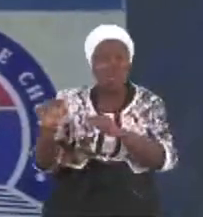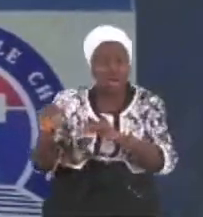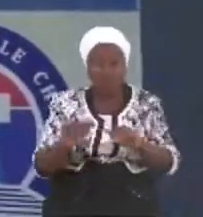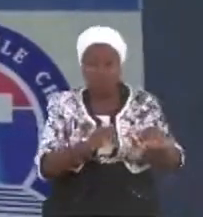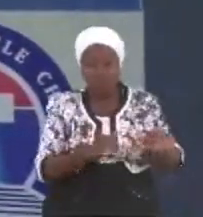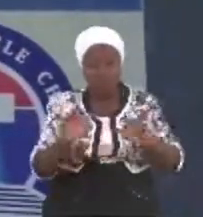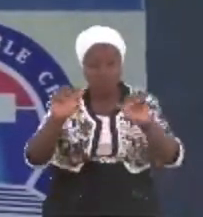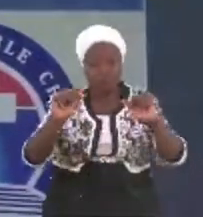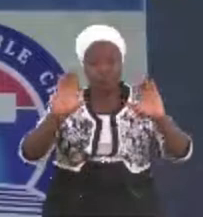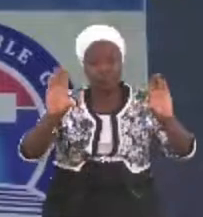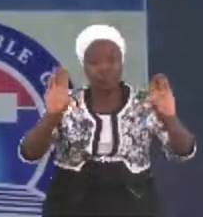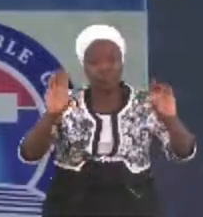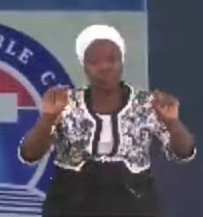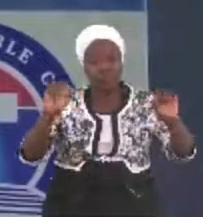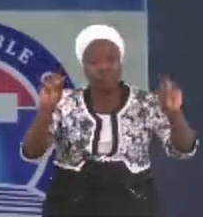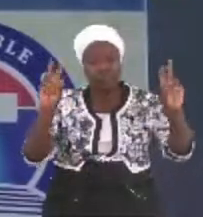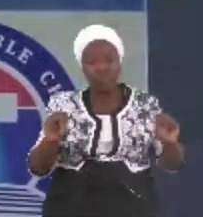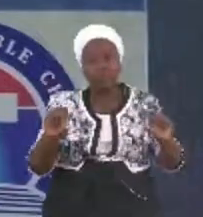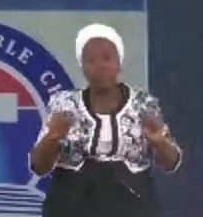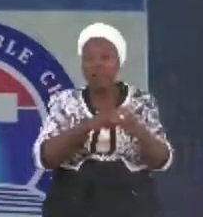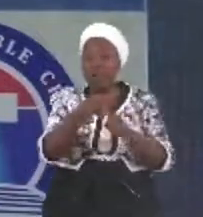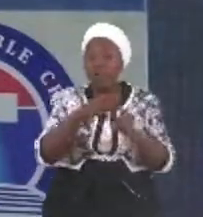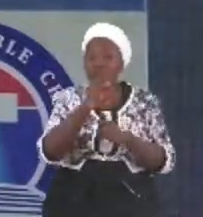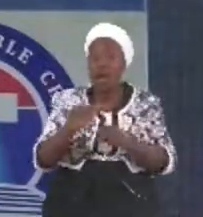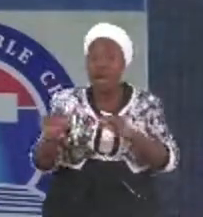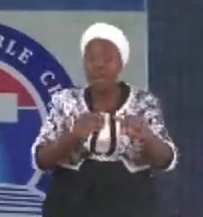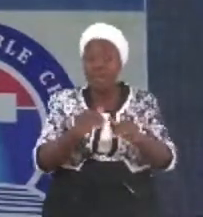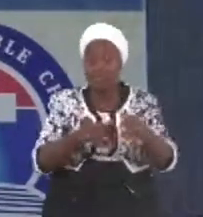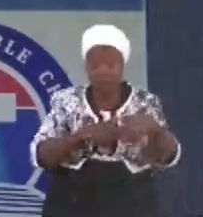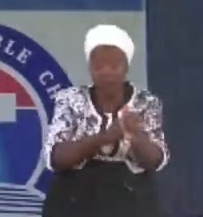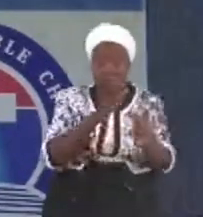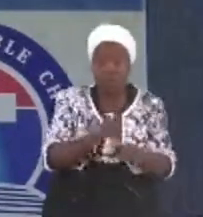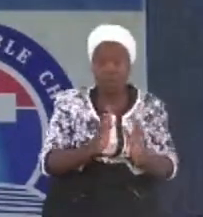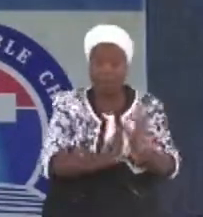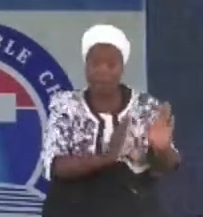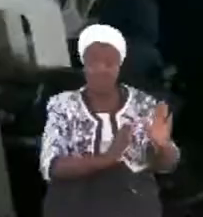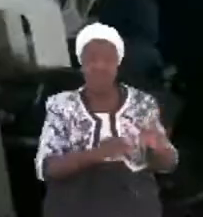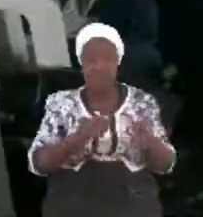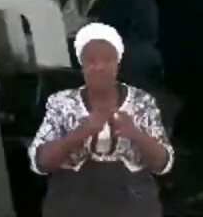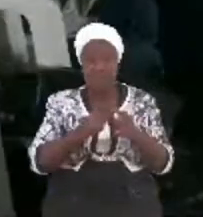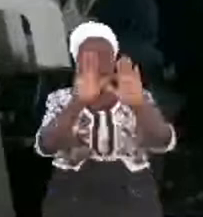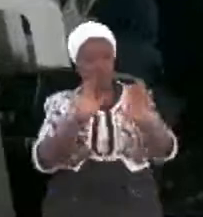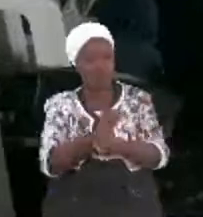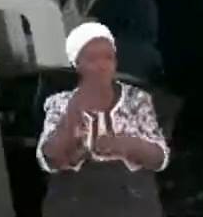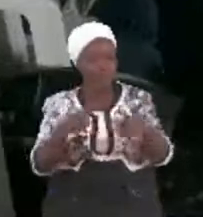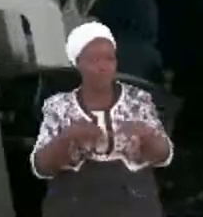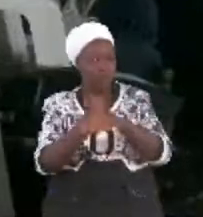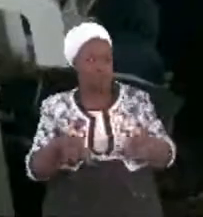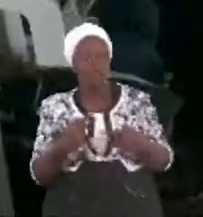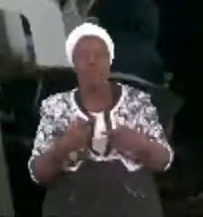action. Quand ton action accompagne ton intention, un miracle va se produire dans ta